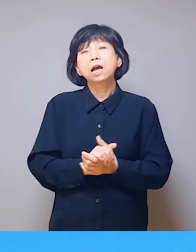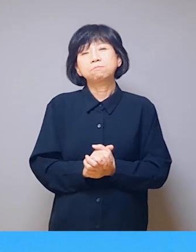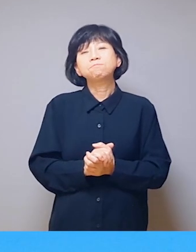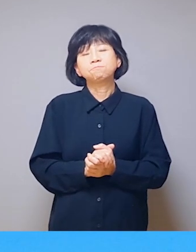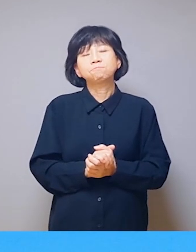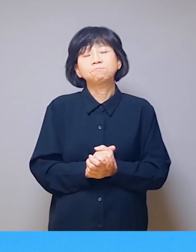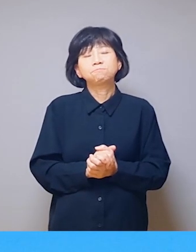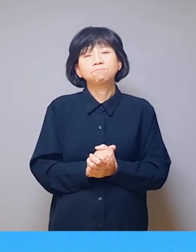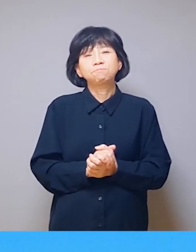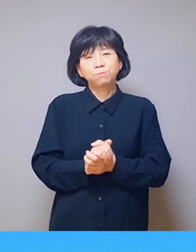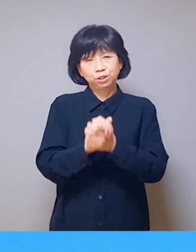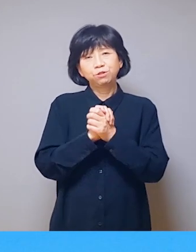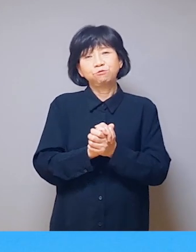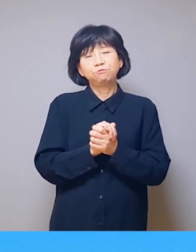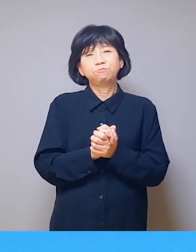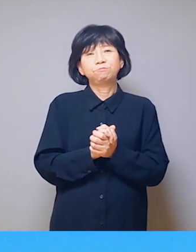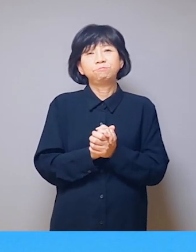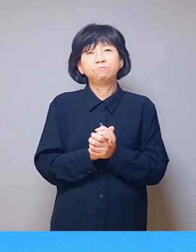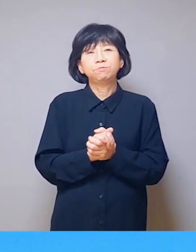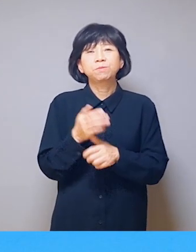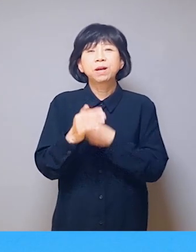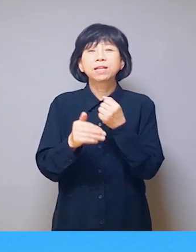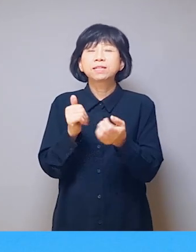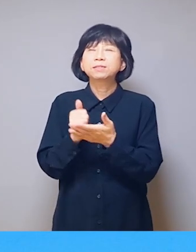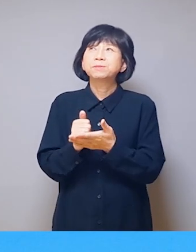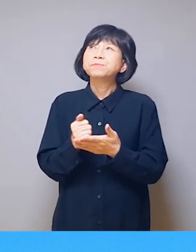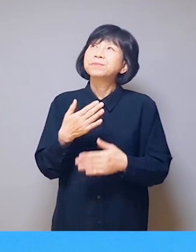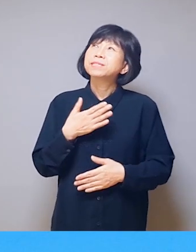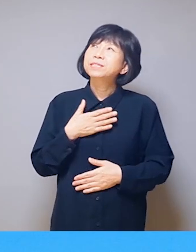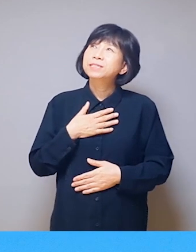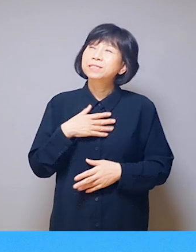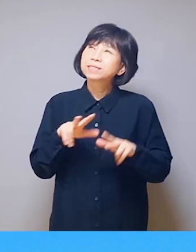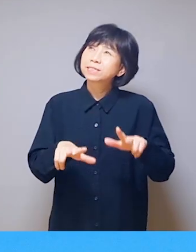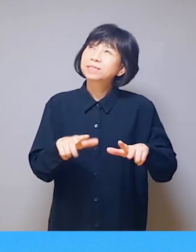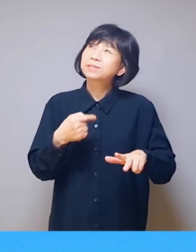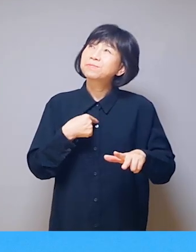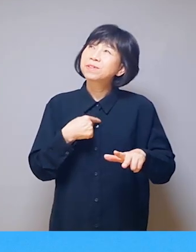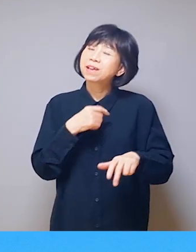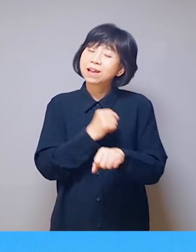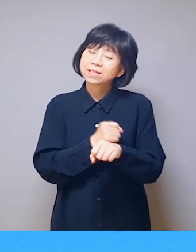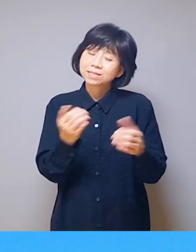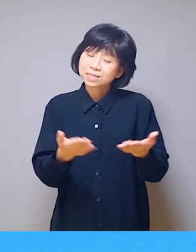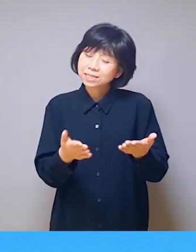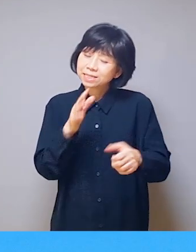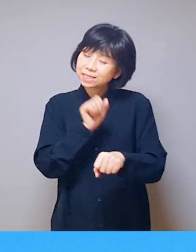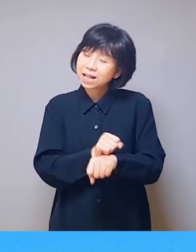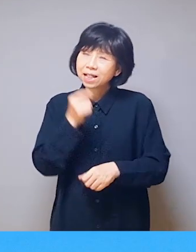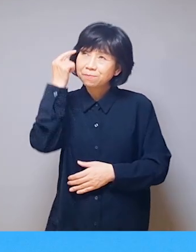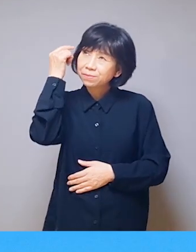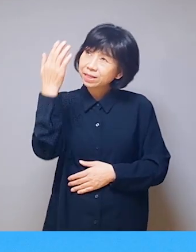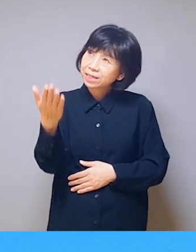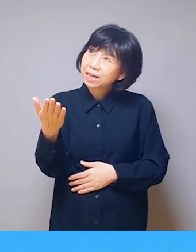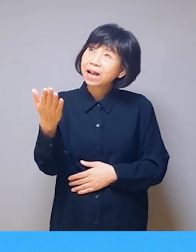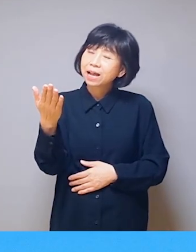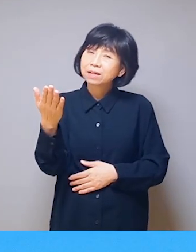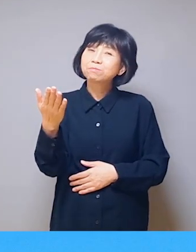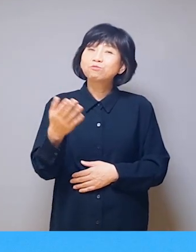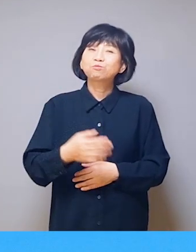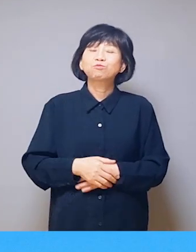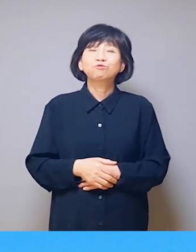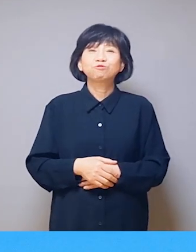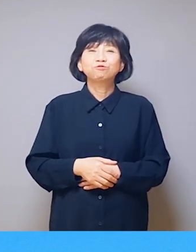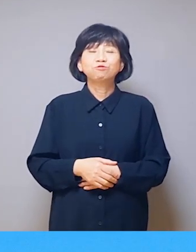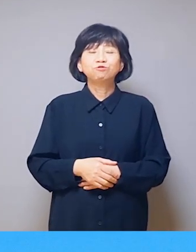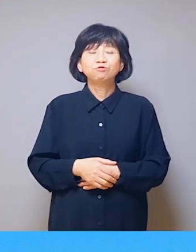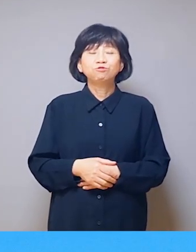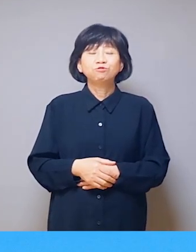하나님, 뭐 할까요? 하나님, 내가 지금 하고 있는 거 잘하는 걸까요? 여쭤보십시오. 사명을